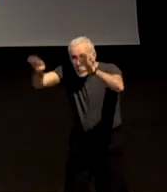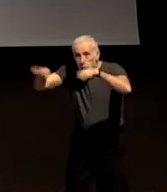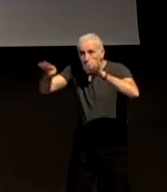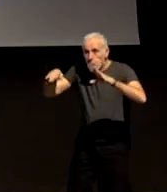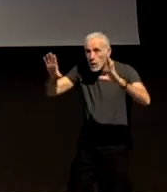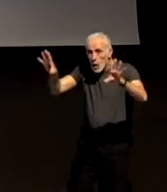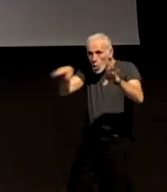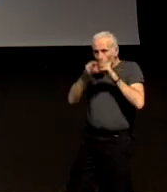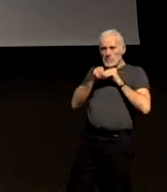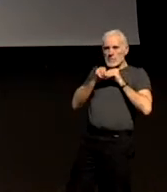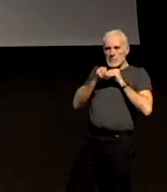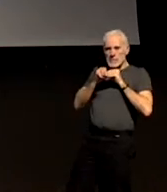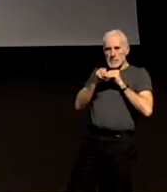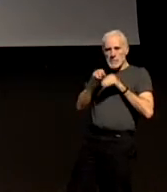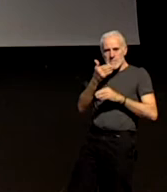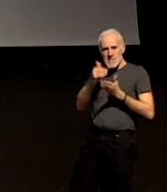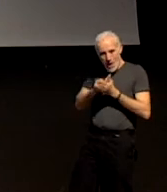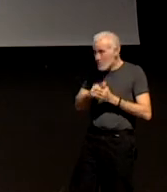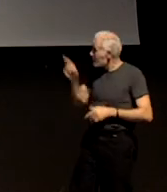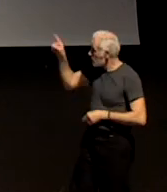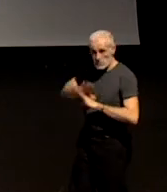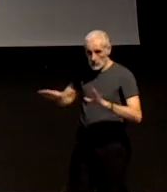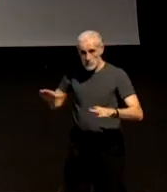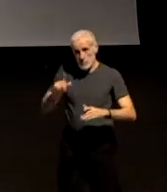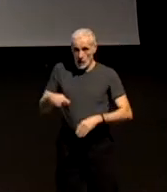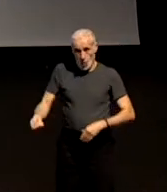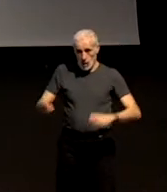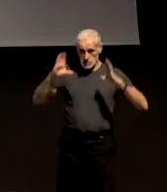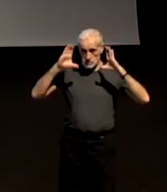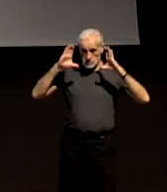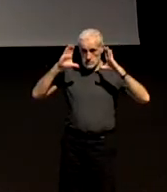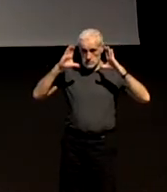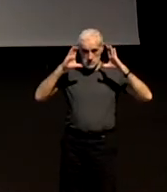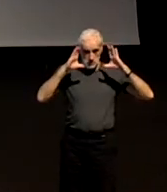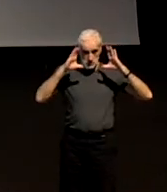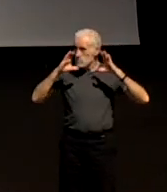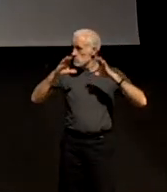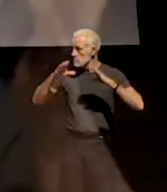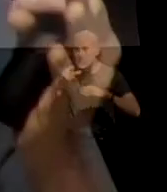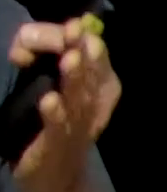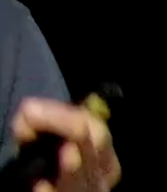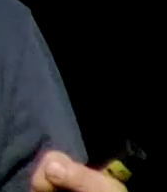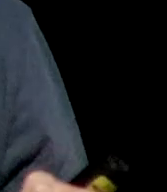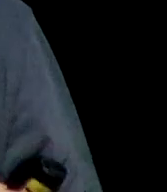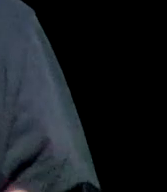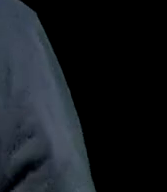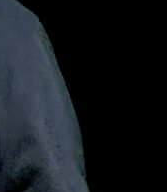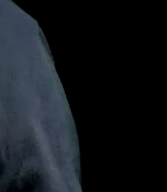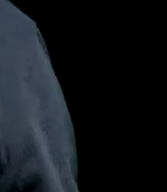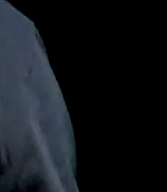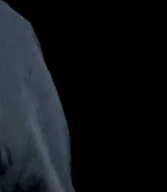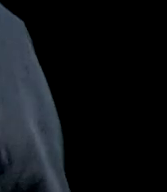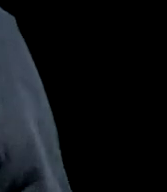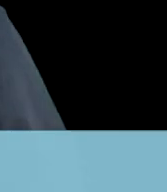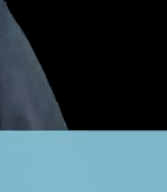cerd amplificateur et guide le son vers les oreilles en fait je sais pas si vous avez déjà fait ça avec les oreilles pour mieux entendre ça marche très bien on gagne quelques